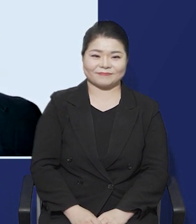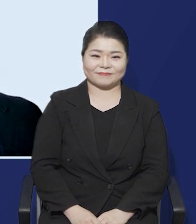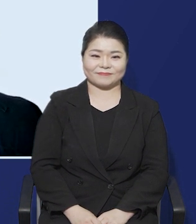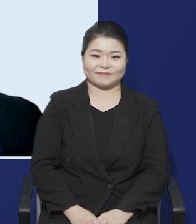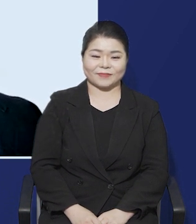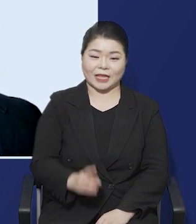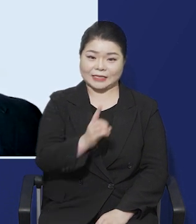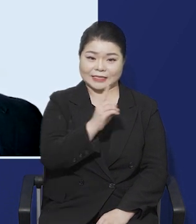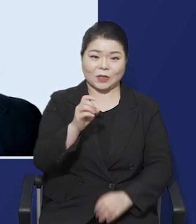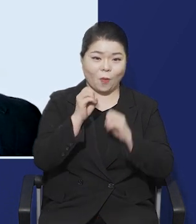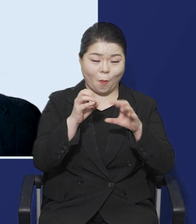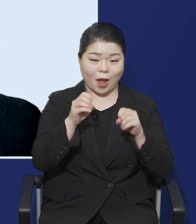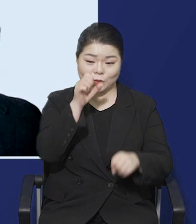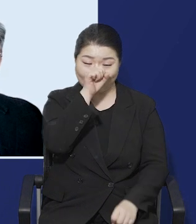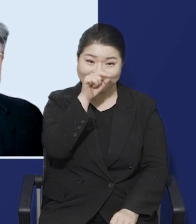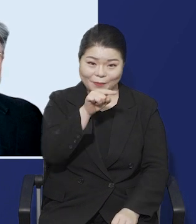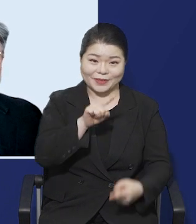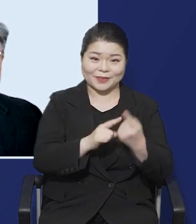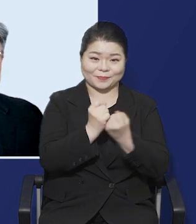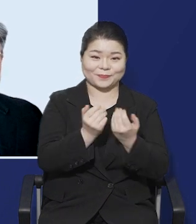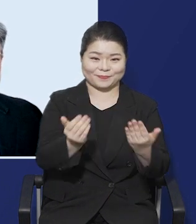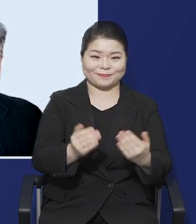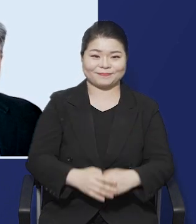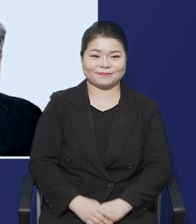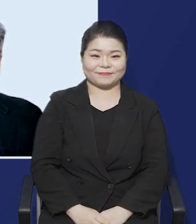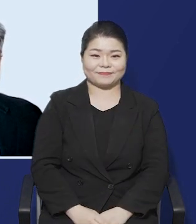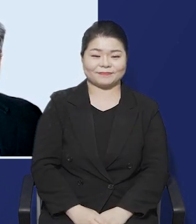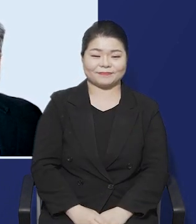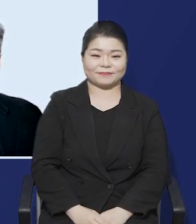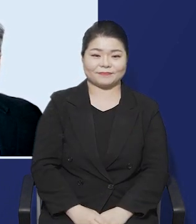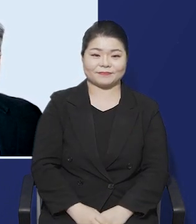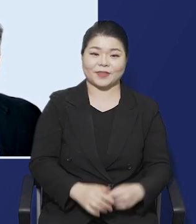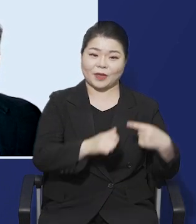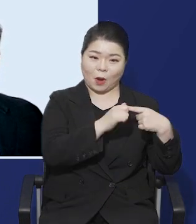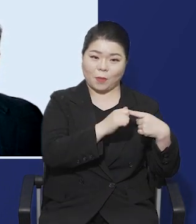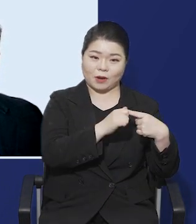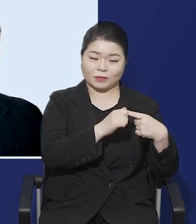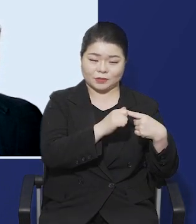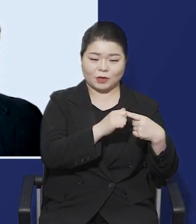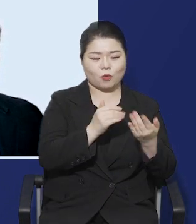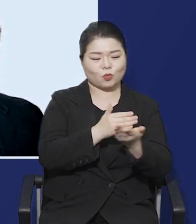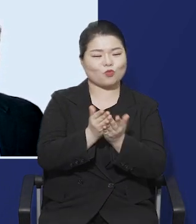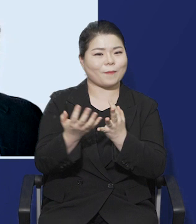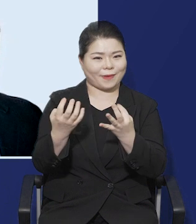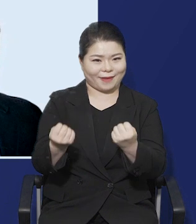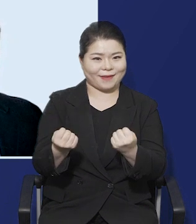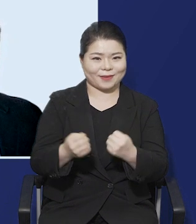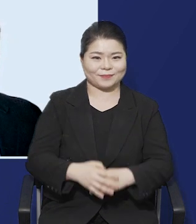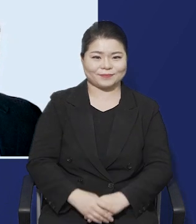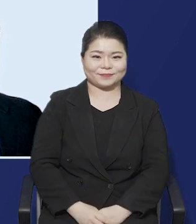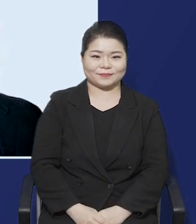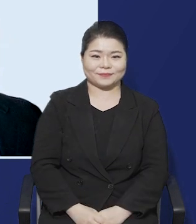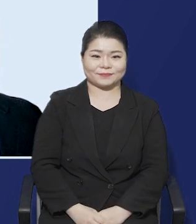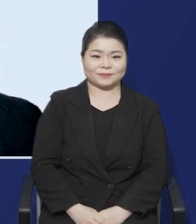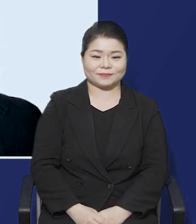그럼 디지털 마케팅의 장점을 한번 살펴보겠습니다. 첫 번째로 매체의 다양성입니다.